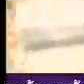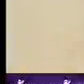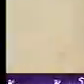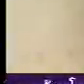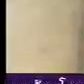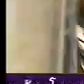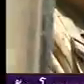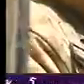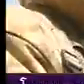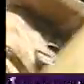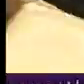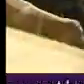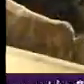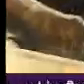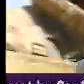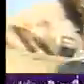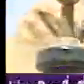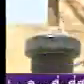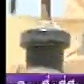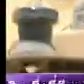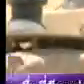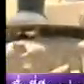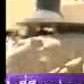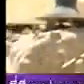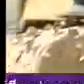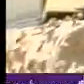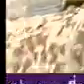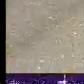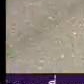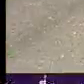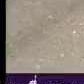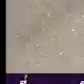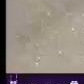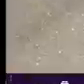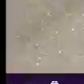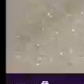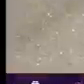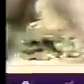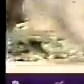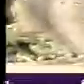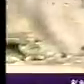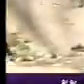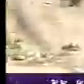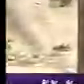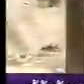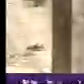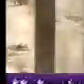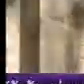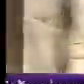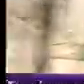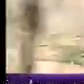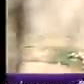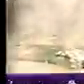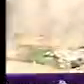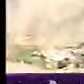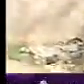ายซึ่งมีทั้งชายและหญิงล่วงละเมิดทางเพศและทำร้ายร่างกายระหว่างถูกคุมขังโดยเมื่อปีที่แล้วรัฐบาลอังกฤษสอบสวนจนพ